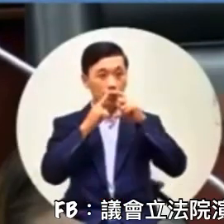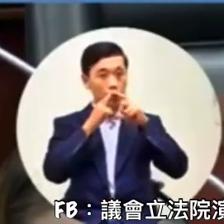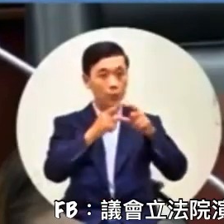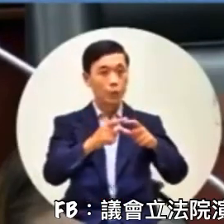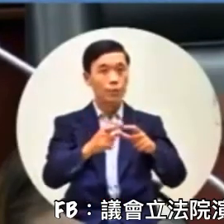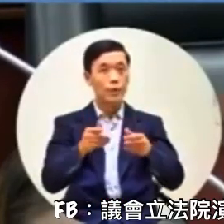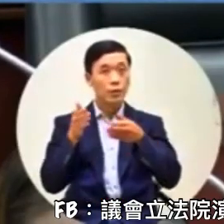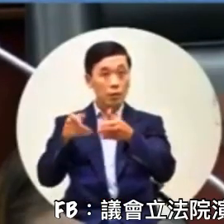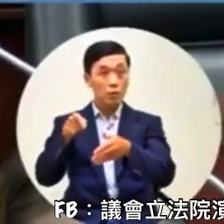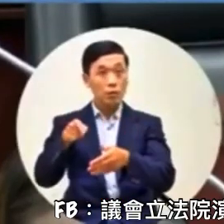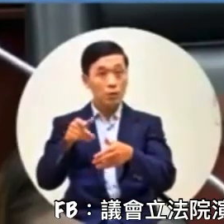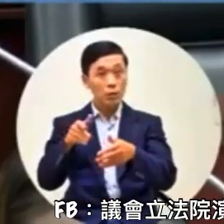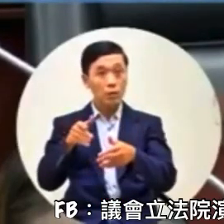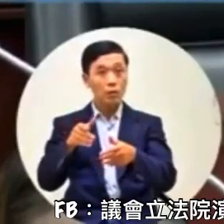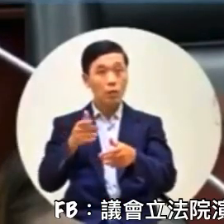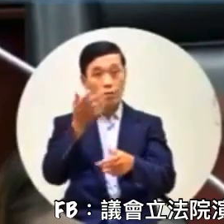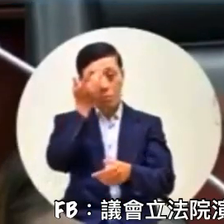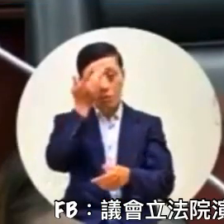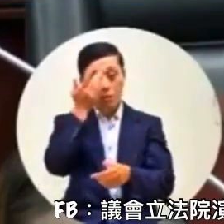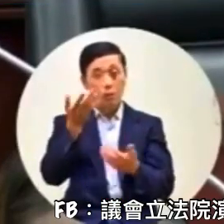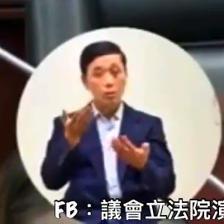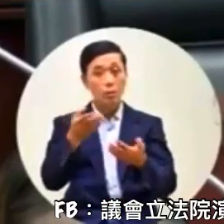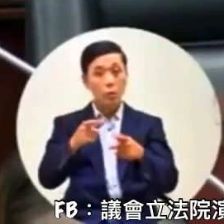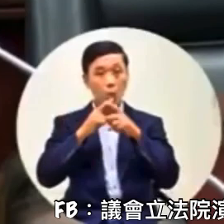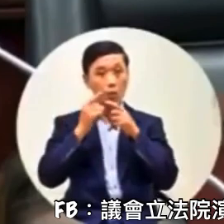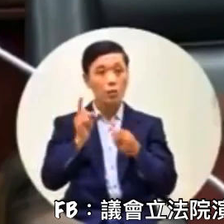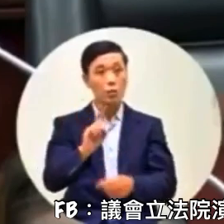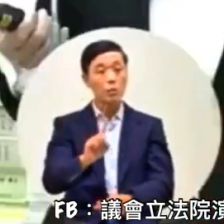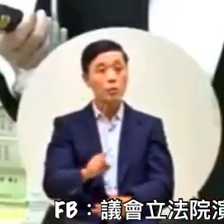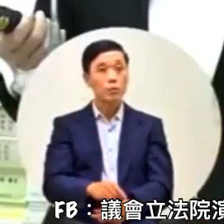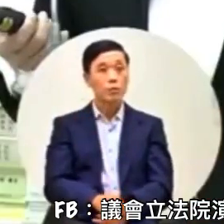针对这个问题，你要怎么回复？ 来，